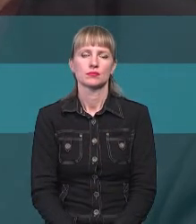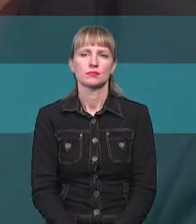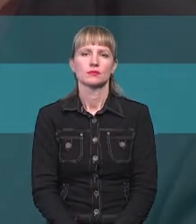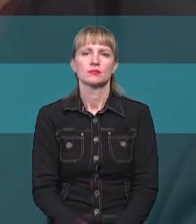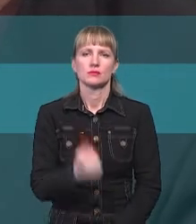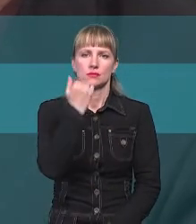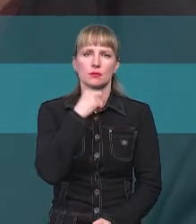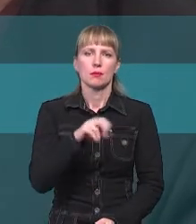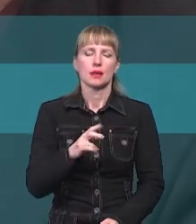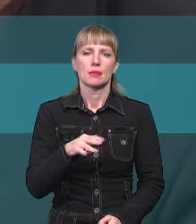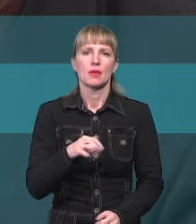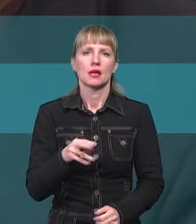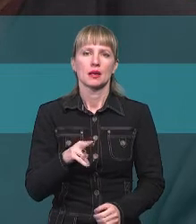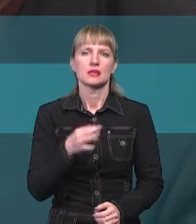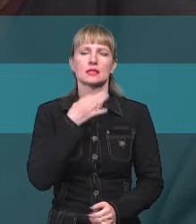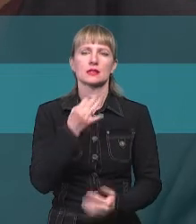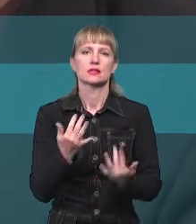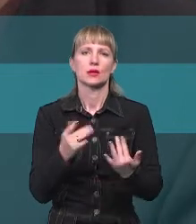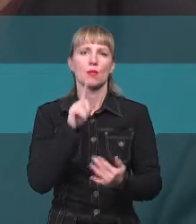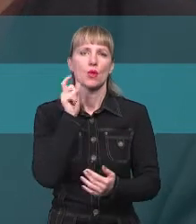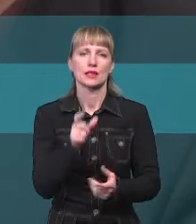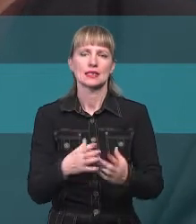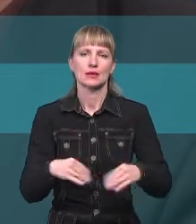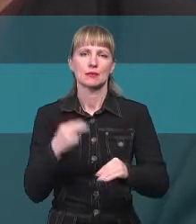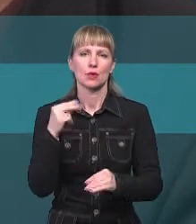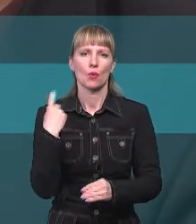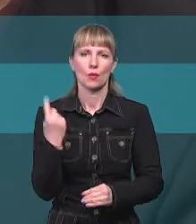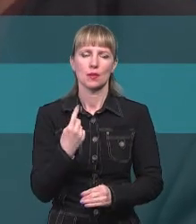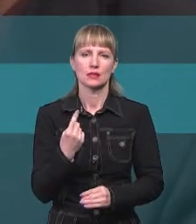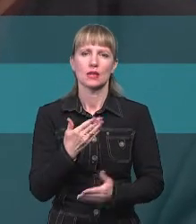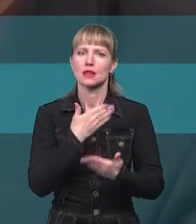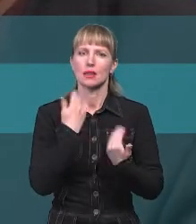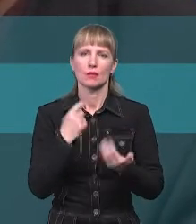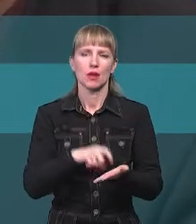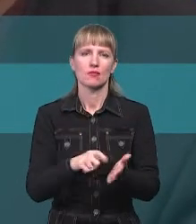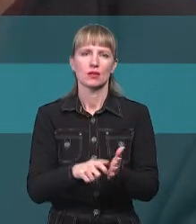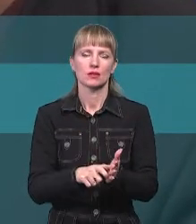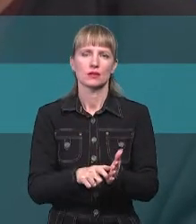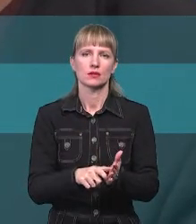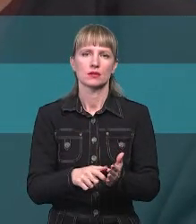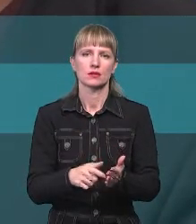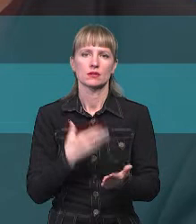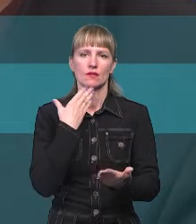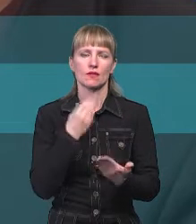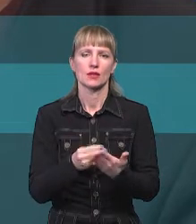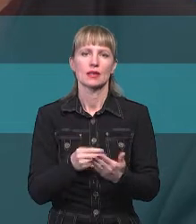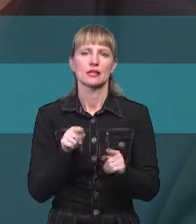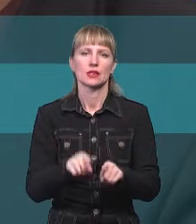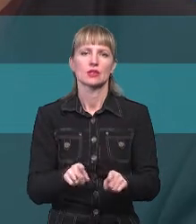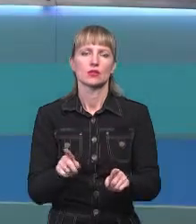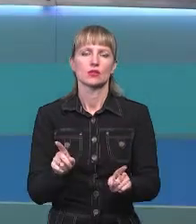Дякую, пані Марія. Пані Марія, скажіть, а скільки молодих сімей в Запорізькій області не мають власного житла?